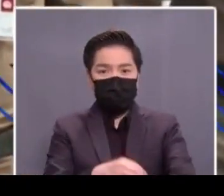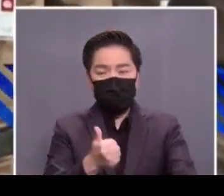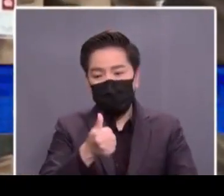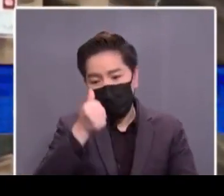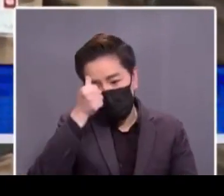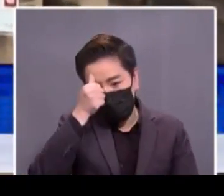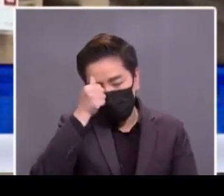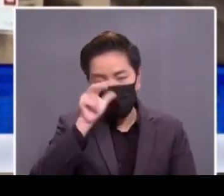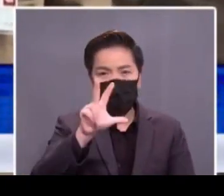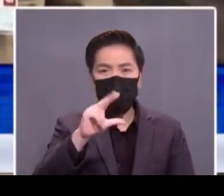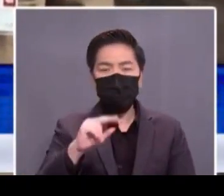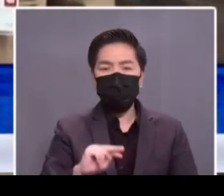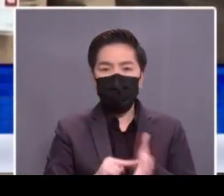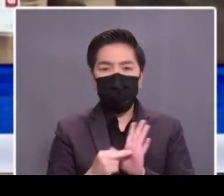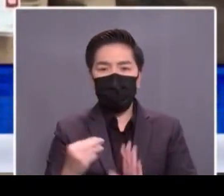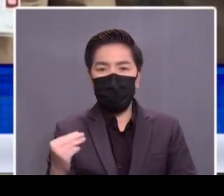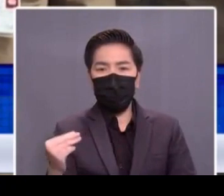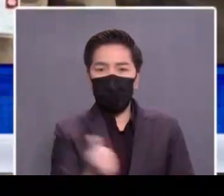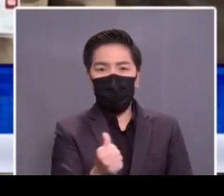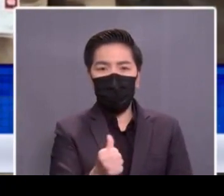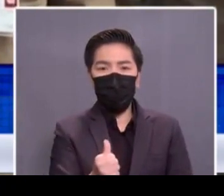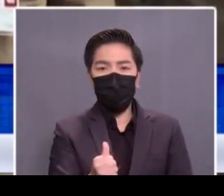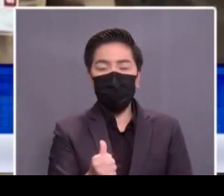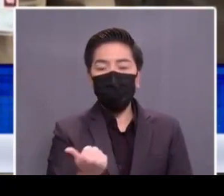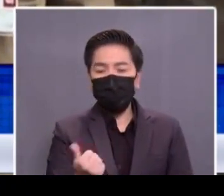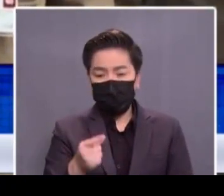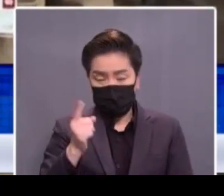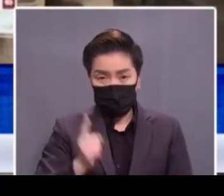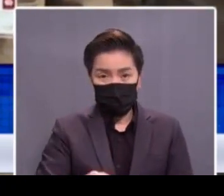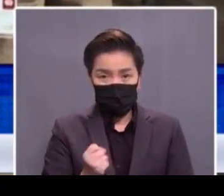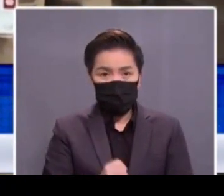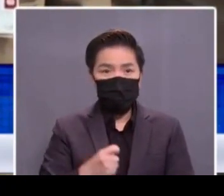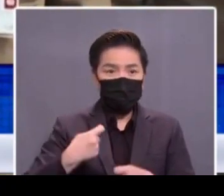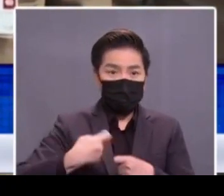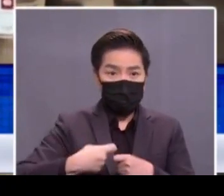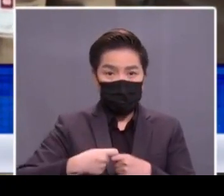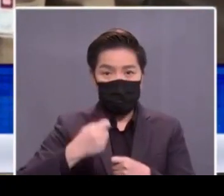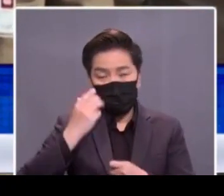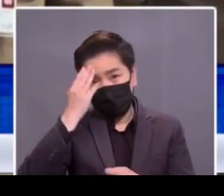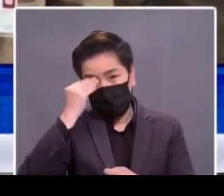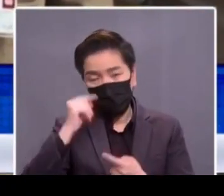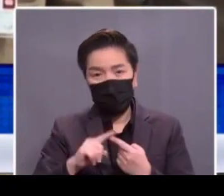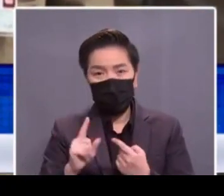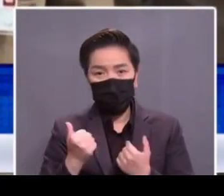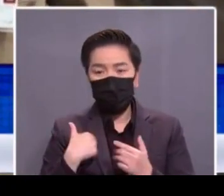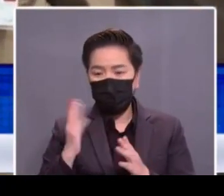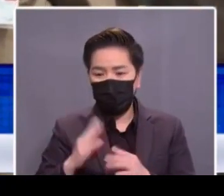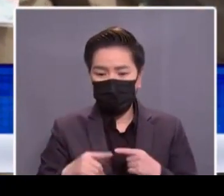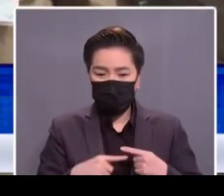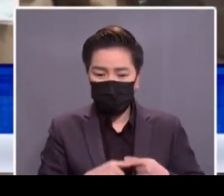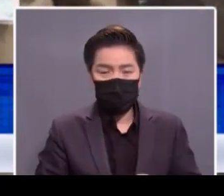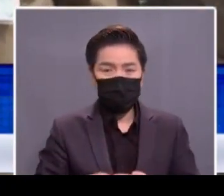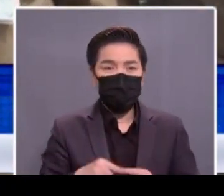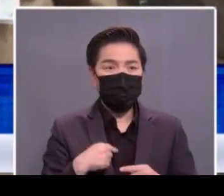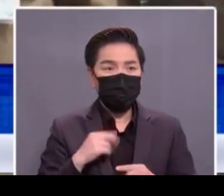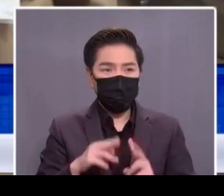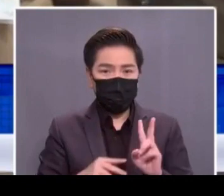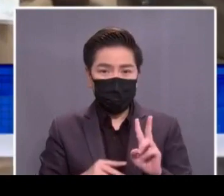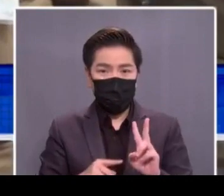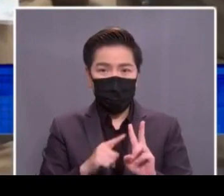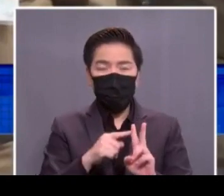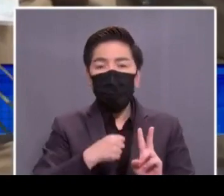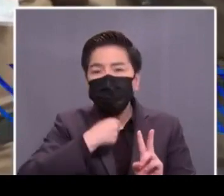3วันถือว่ารวดเร็วมากนะคะทั้งที่เป็นงานยากเพราะว่าผู้บาดเจ็บของท่านเนี่ยที่เป็น